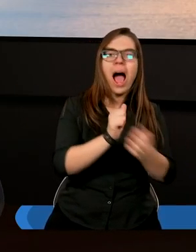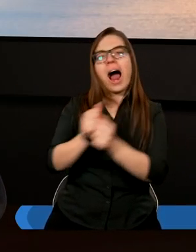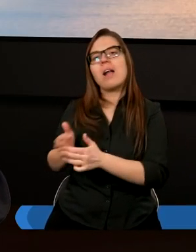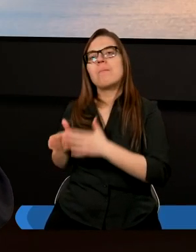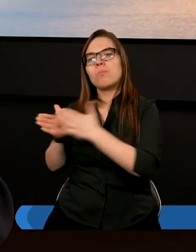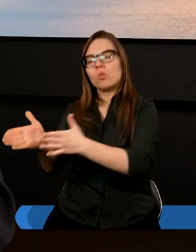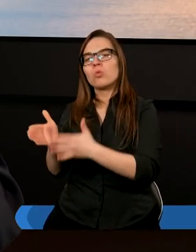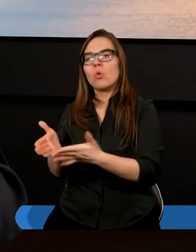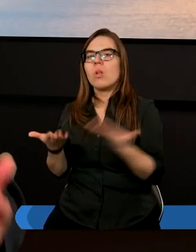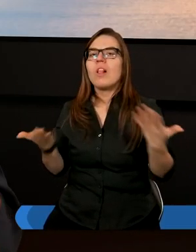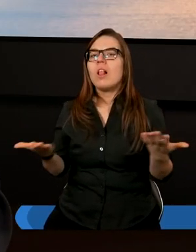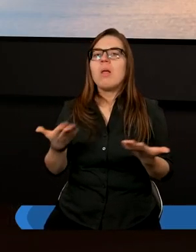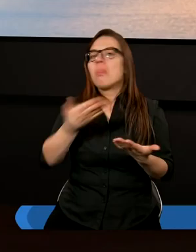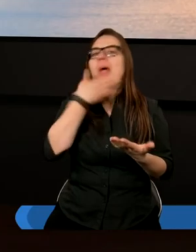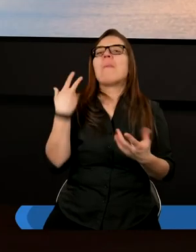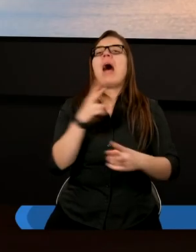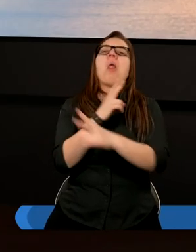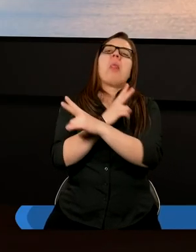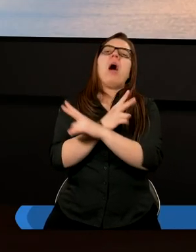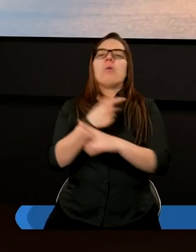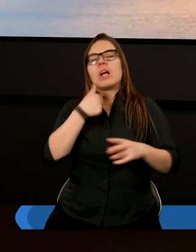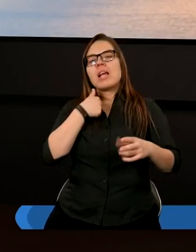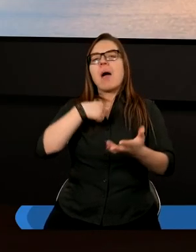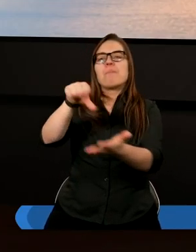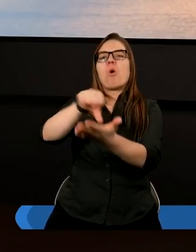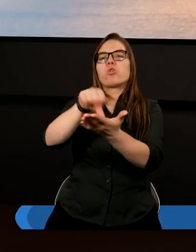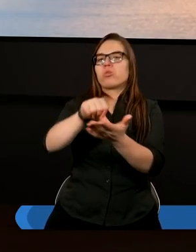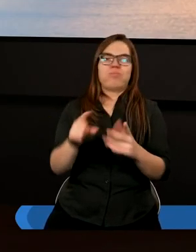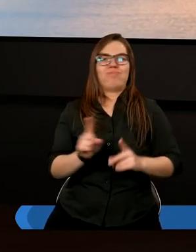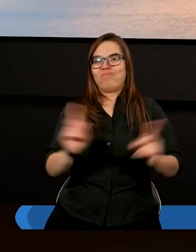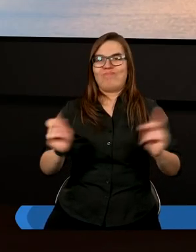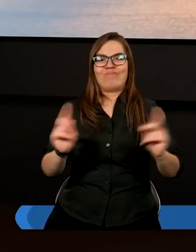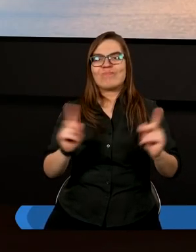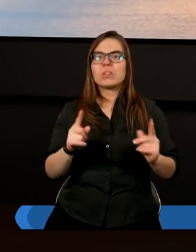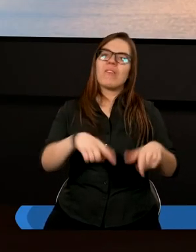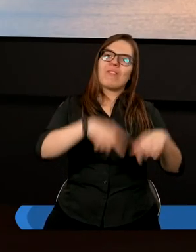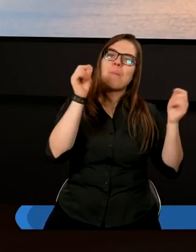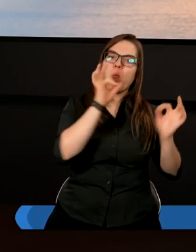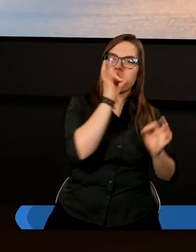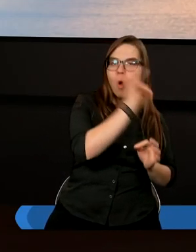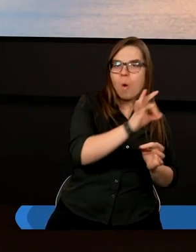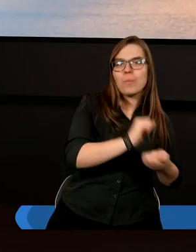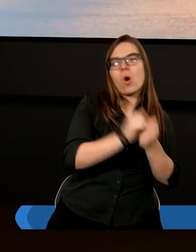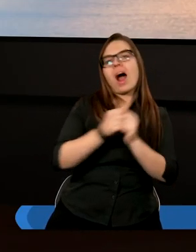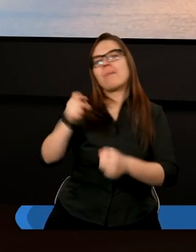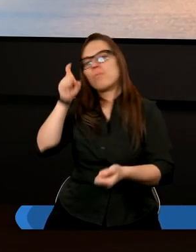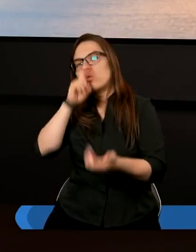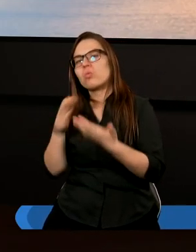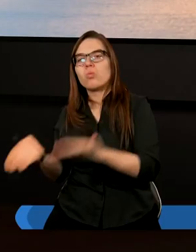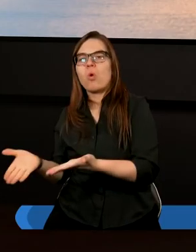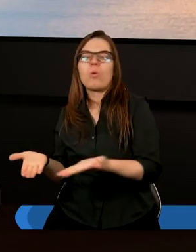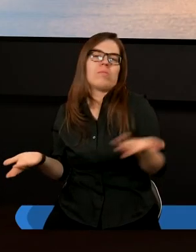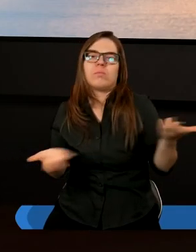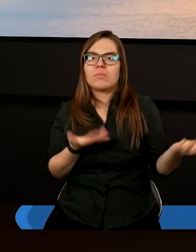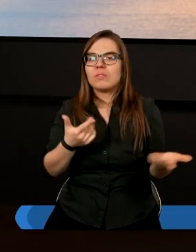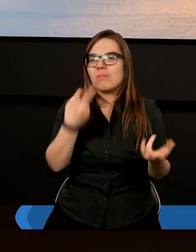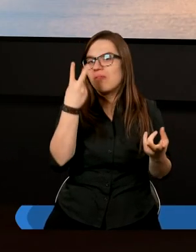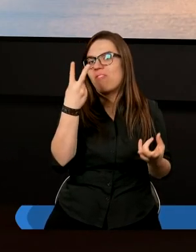drugiej niestety po drugiej stronie no i pozostaje nam